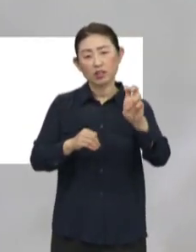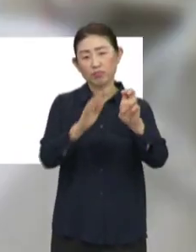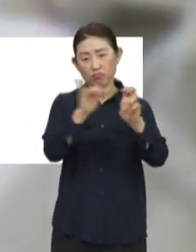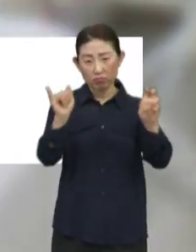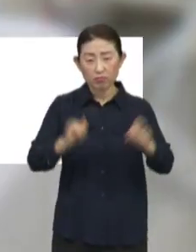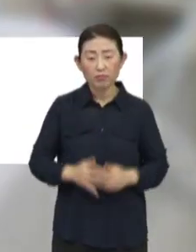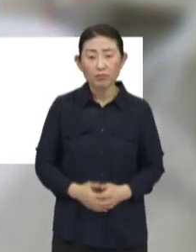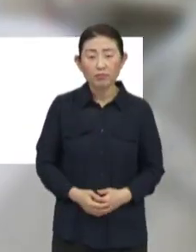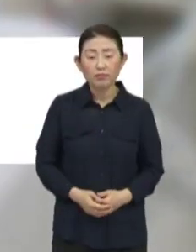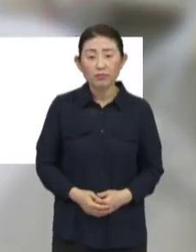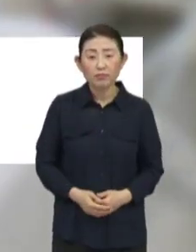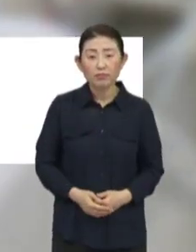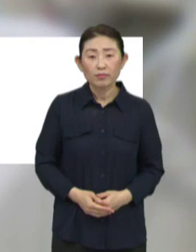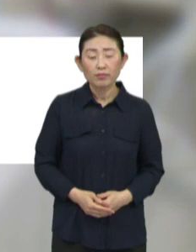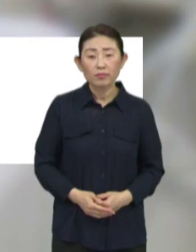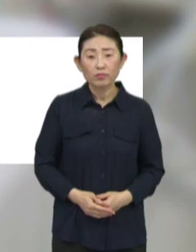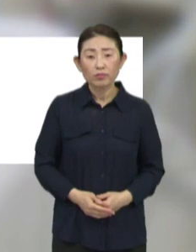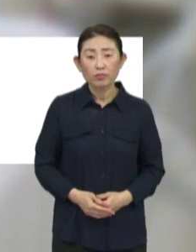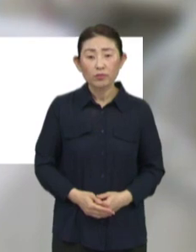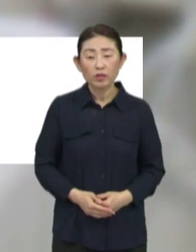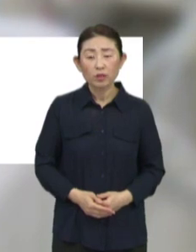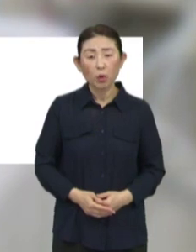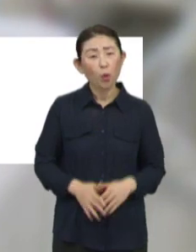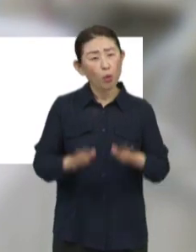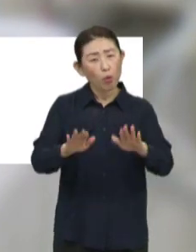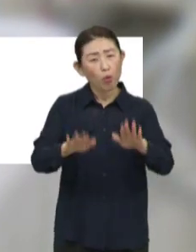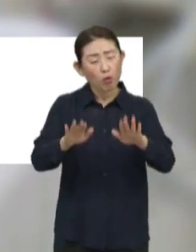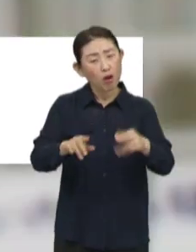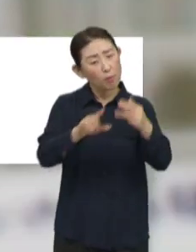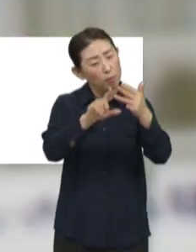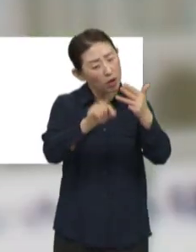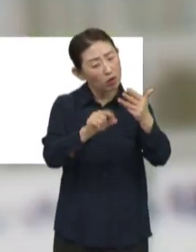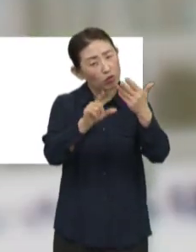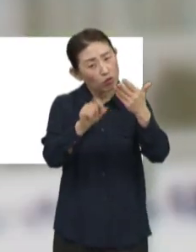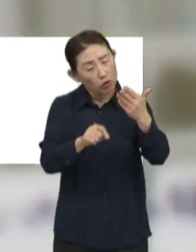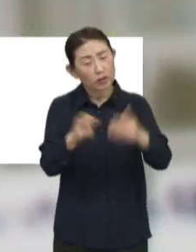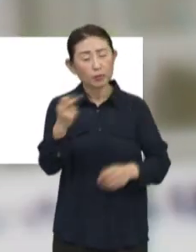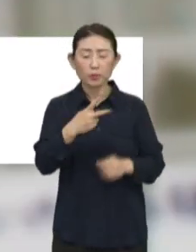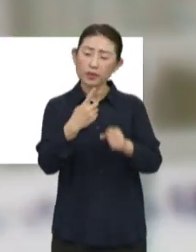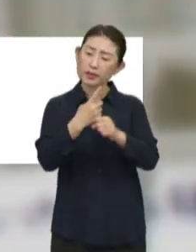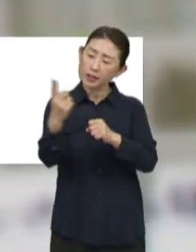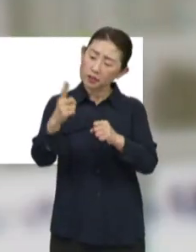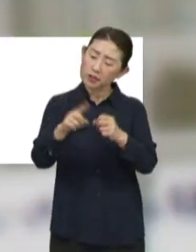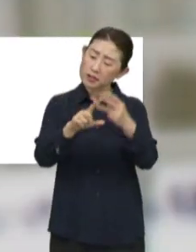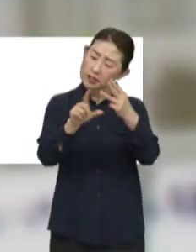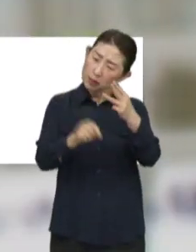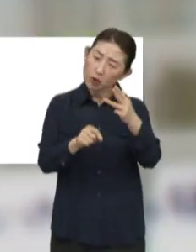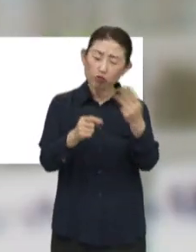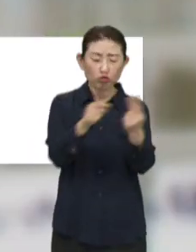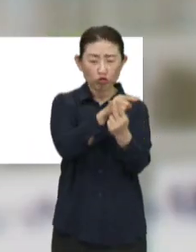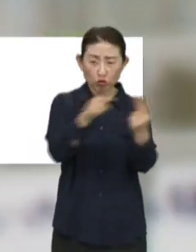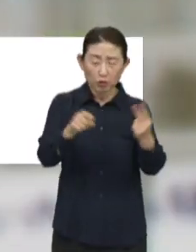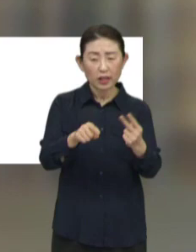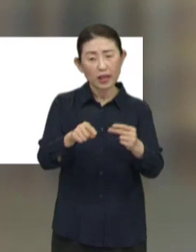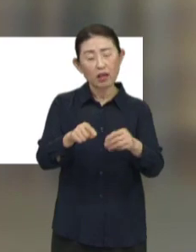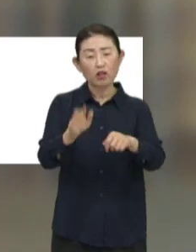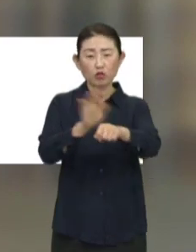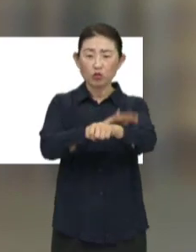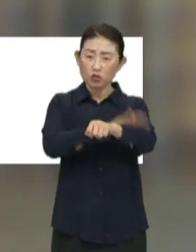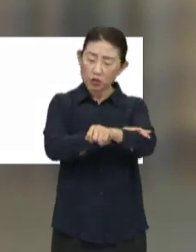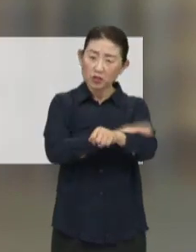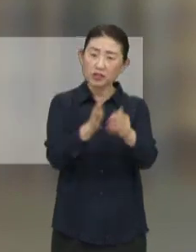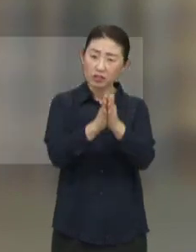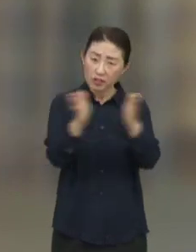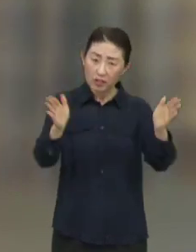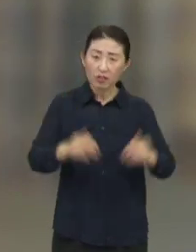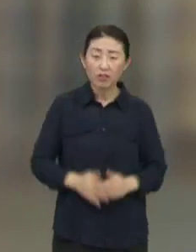임용 등록을 하지 않았습니다. 이들은 이르면 올해 8, 9월 하반기나 내년 3월에서야 수련의 과정을 시작할 수 있을